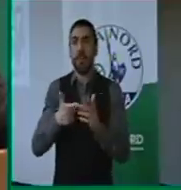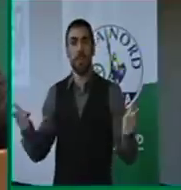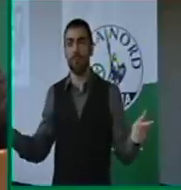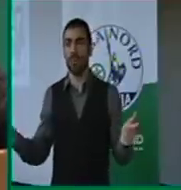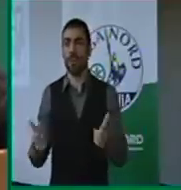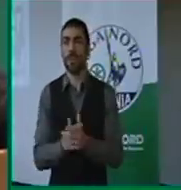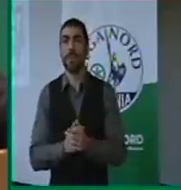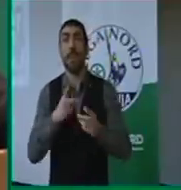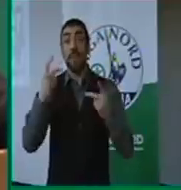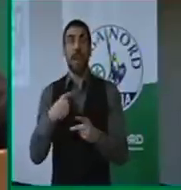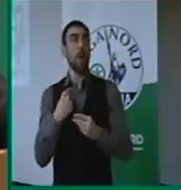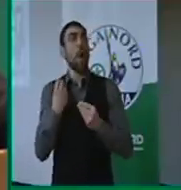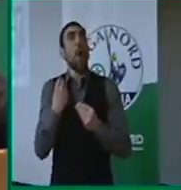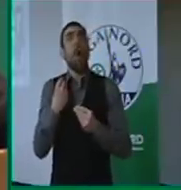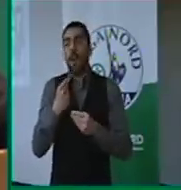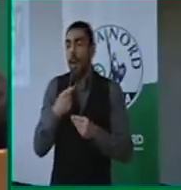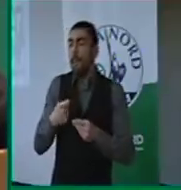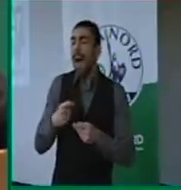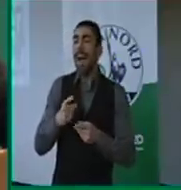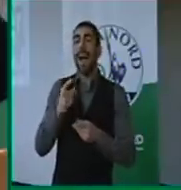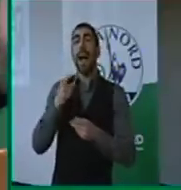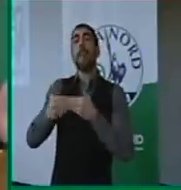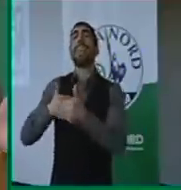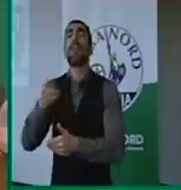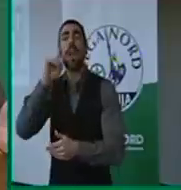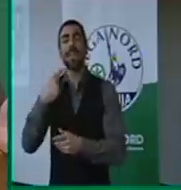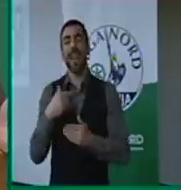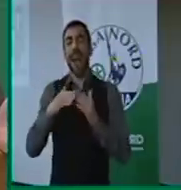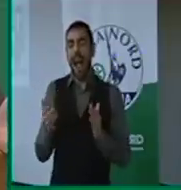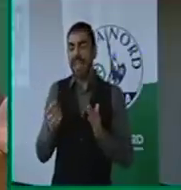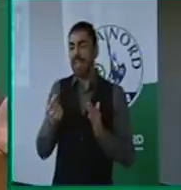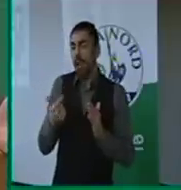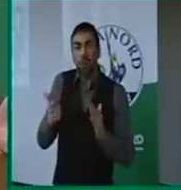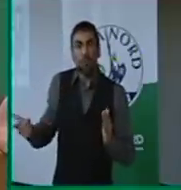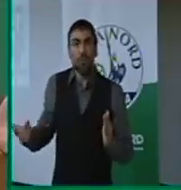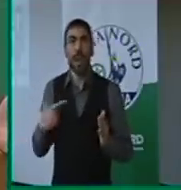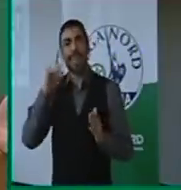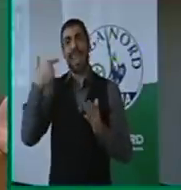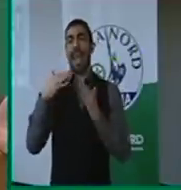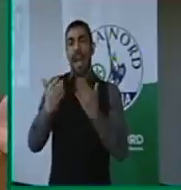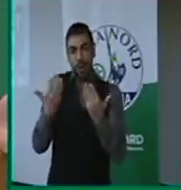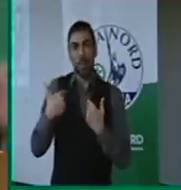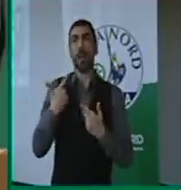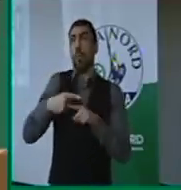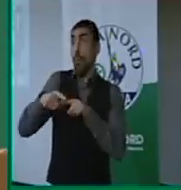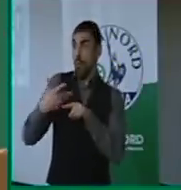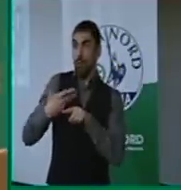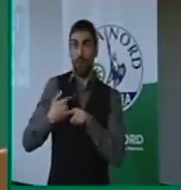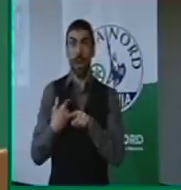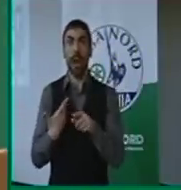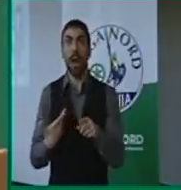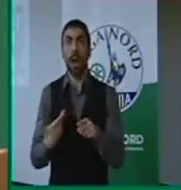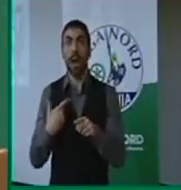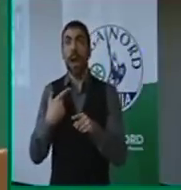si capisce come faccia a pagare una patrimoniale su una casa se non ha soldi c'ho una ho fatto ho comprato una casa ho un mutuo e